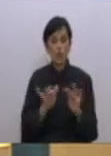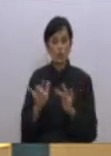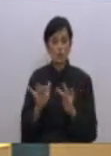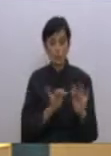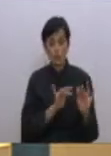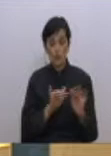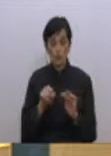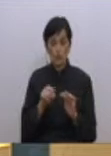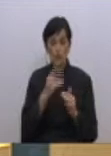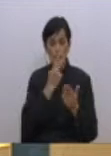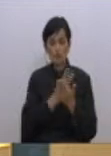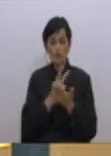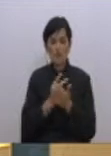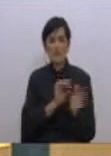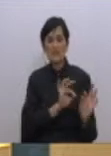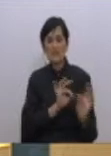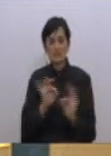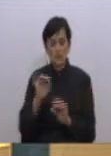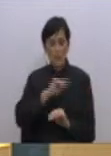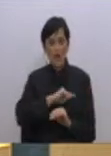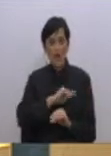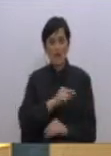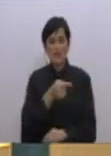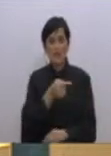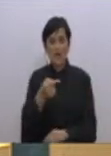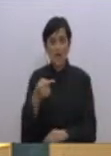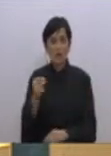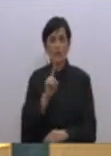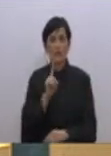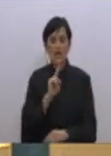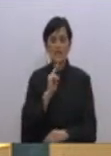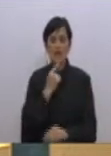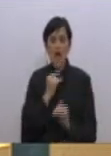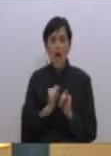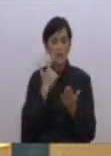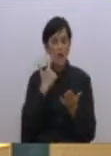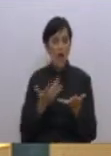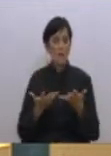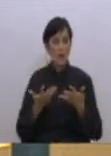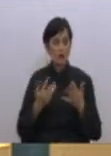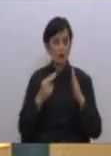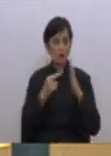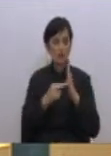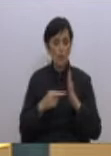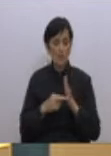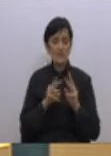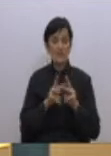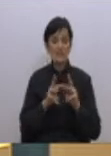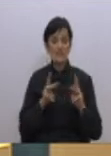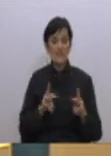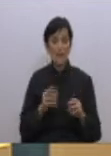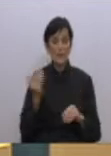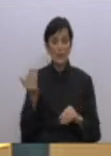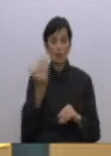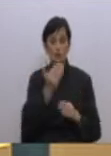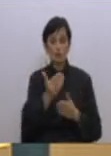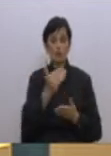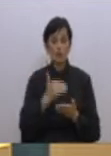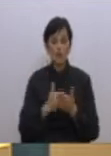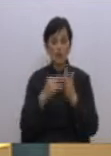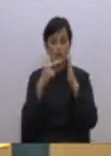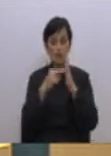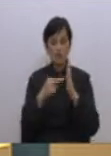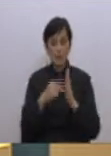procesi შეინიშნება სისტემური ხასიათის ნაკლოვანებები, რაც ართულებს პროგრამების ფასება სამინისტროების შედეგების